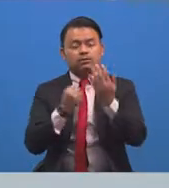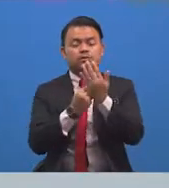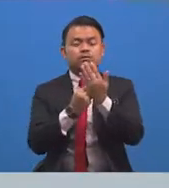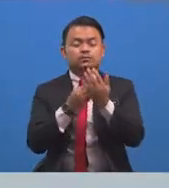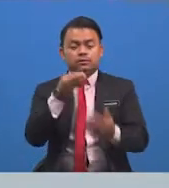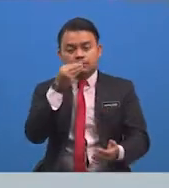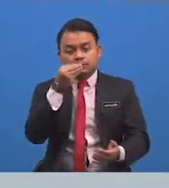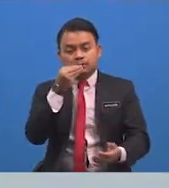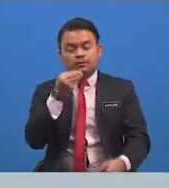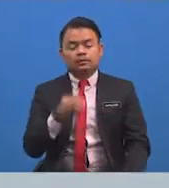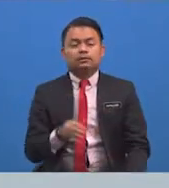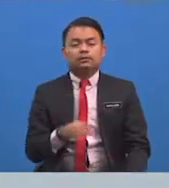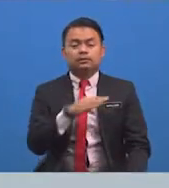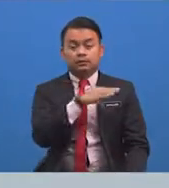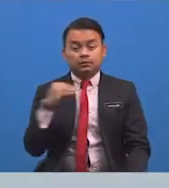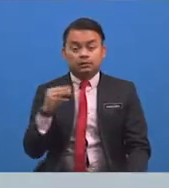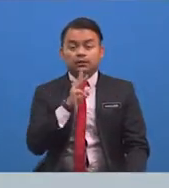bersih.